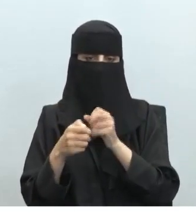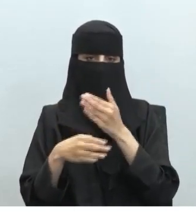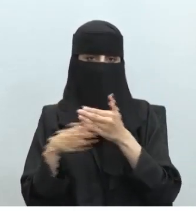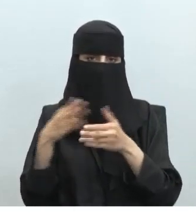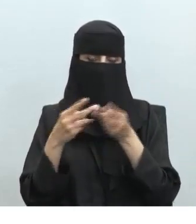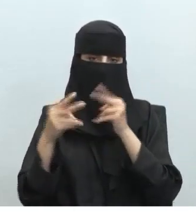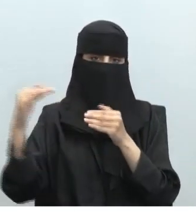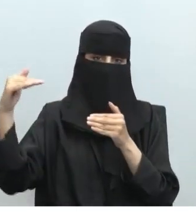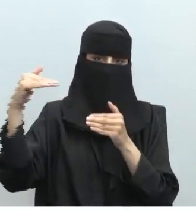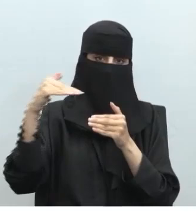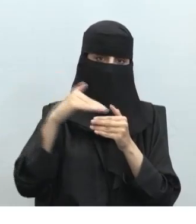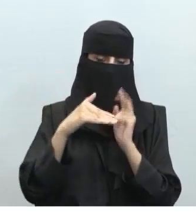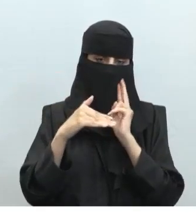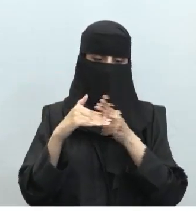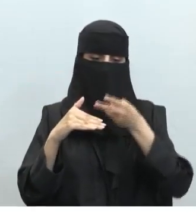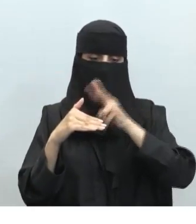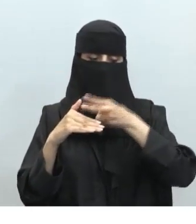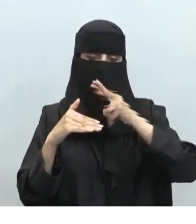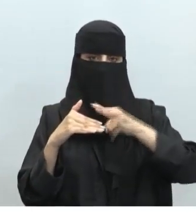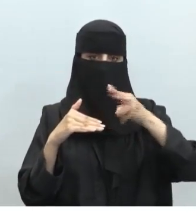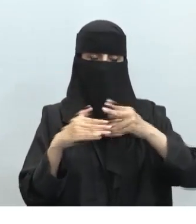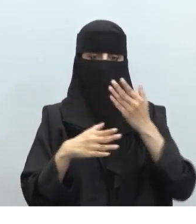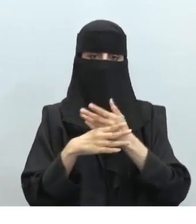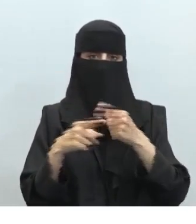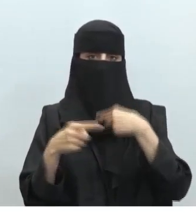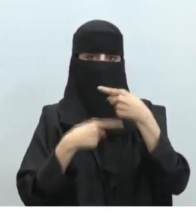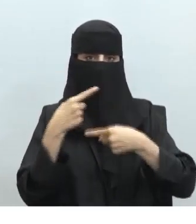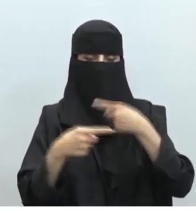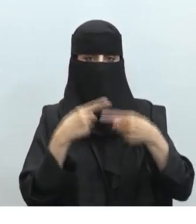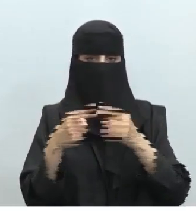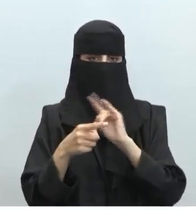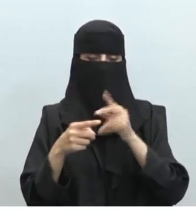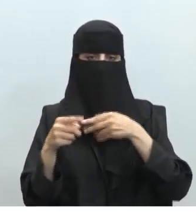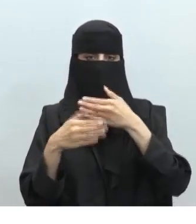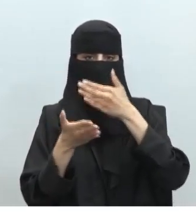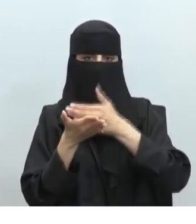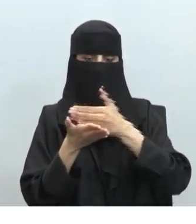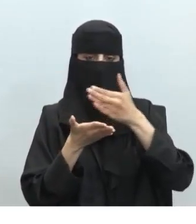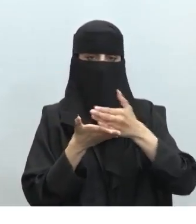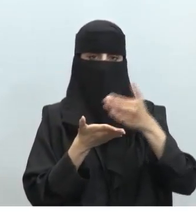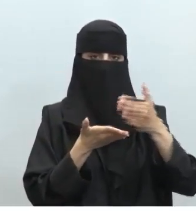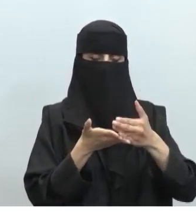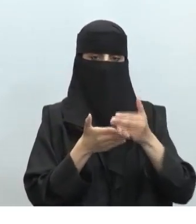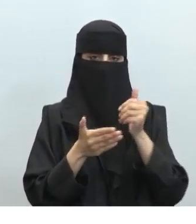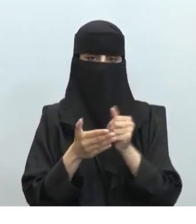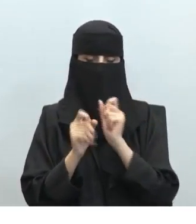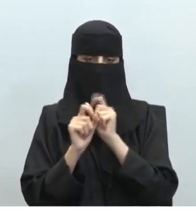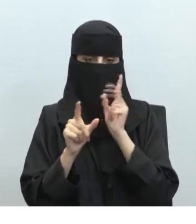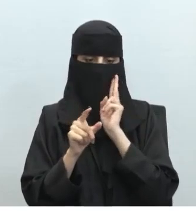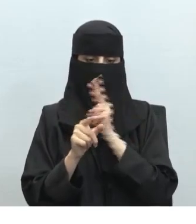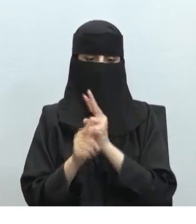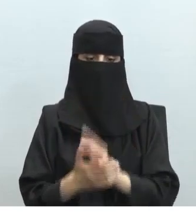الار ان اي البادئ يظهر في اكثر من منطقه لانها لن تتم بشكل متواصل لن يتم بناءها وصنعها بشكل